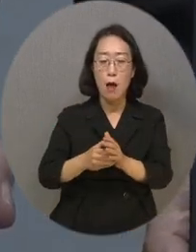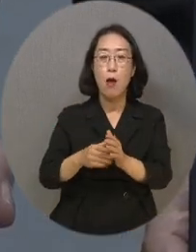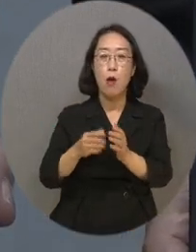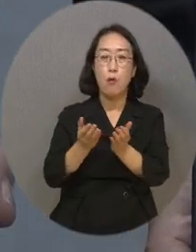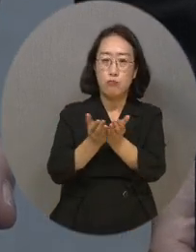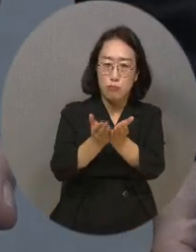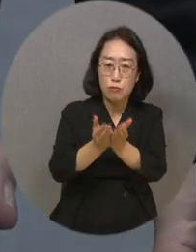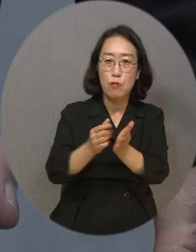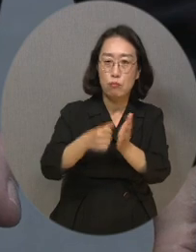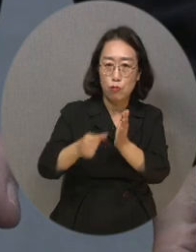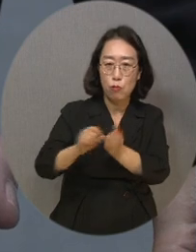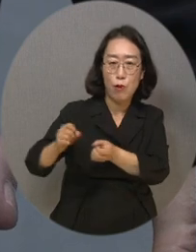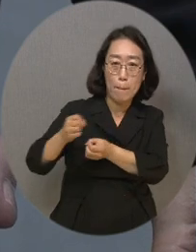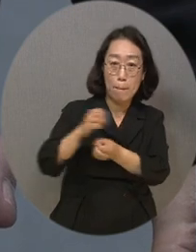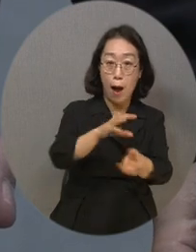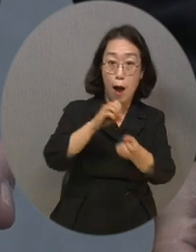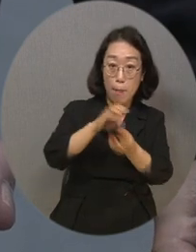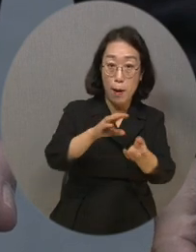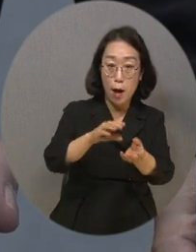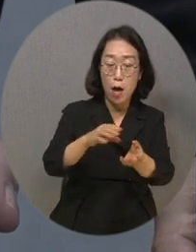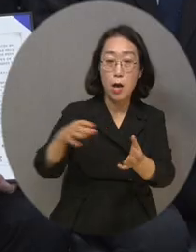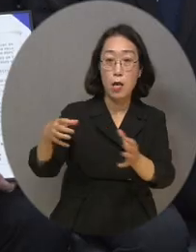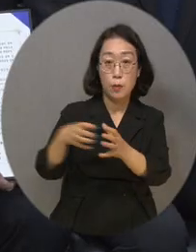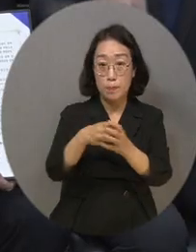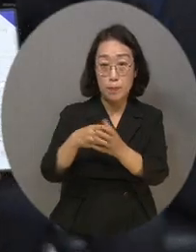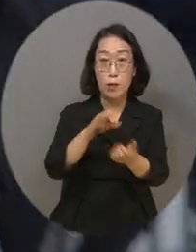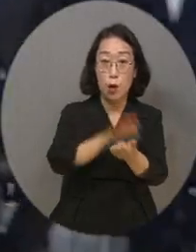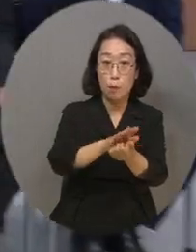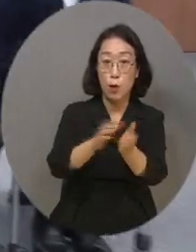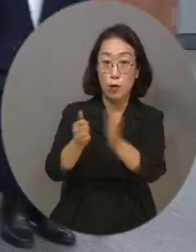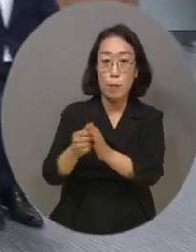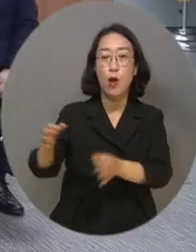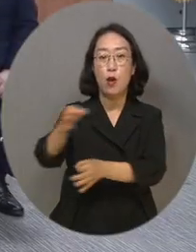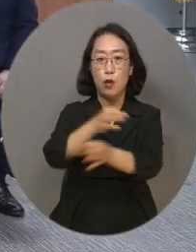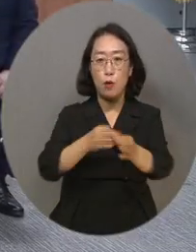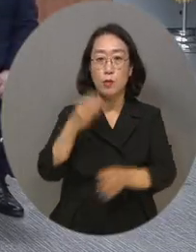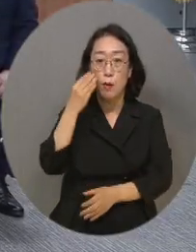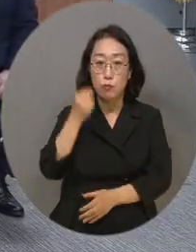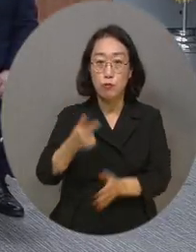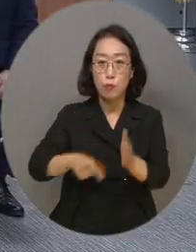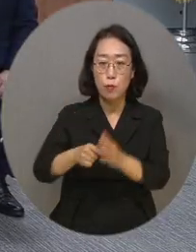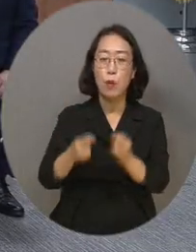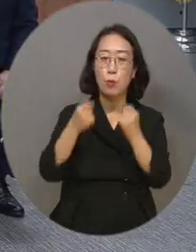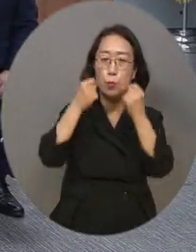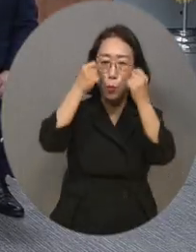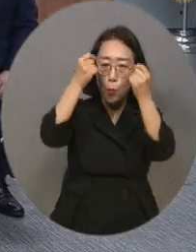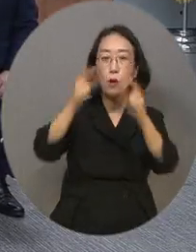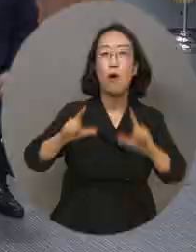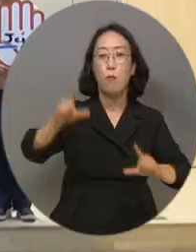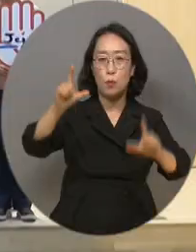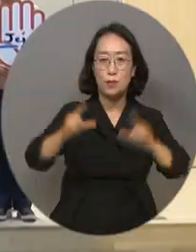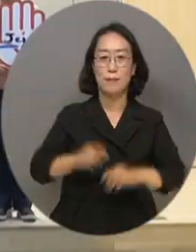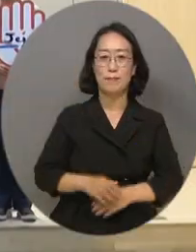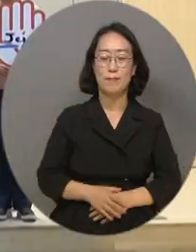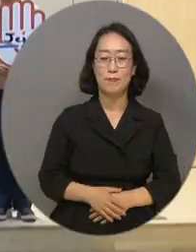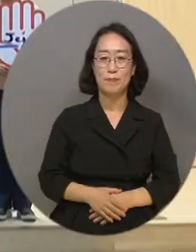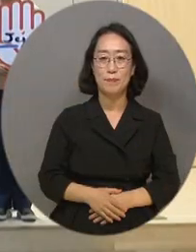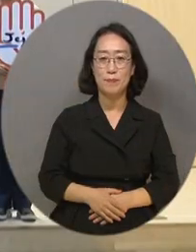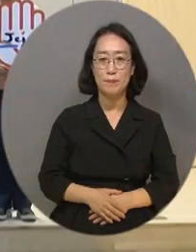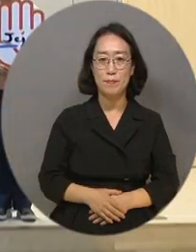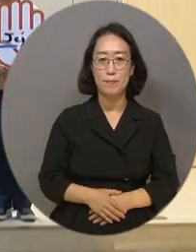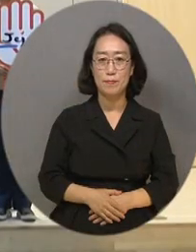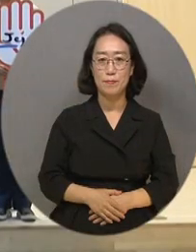창출에 박차를 가하며 물류 협력을 통한 양 지역의 경제 활성화 도모에 온 힘을 쏟고 있습니다. 복지TV